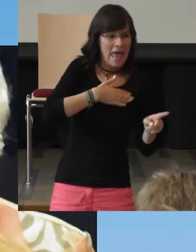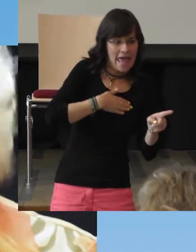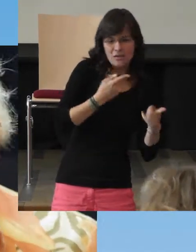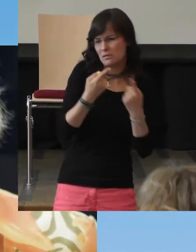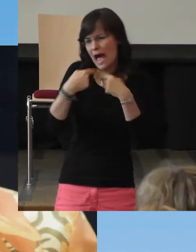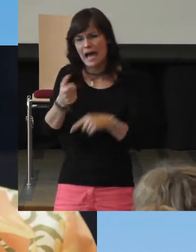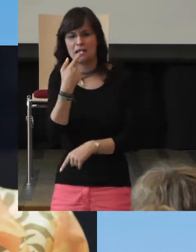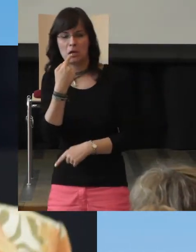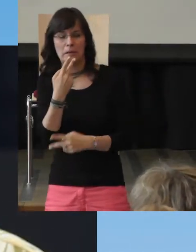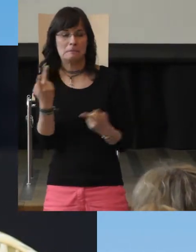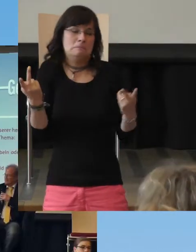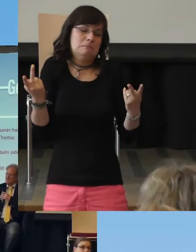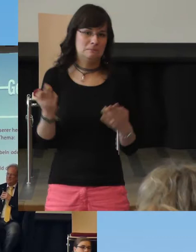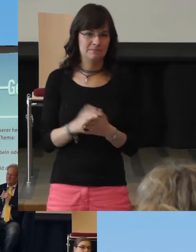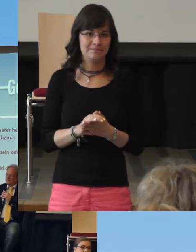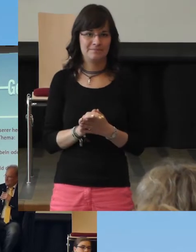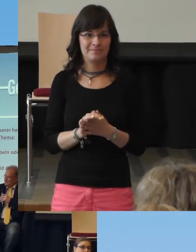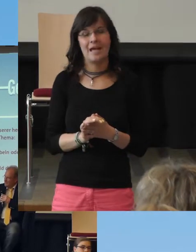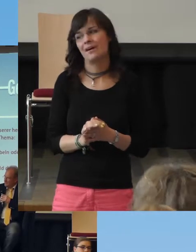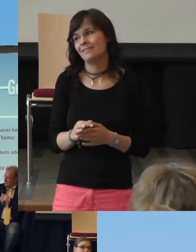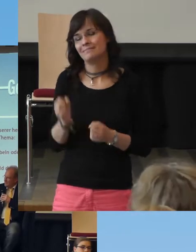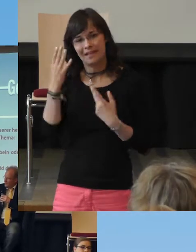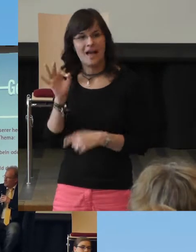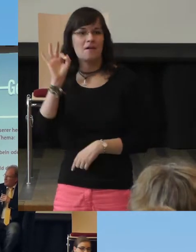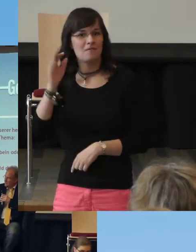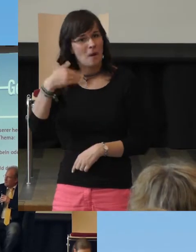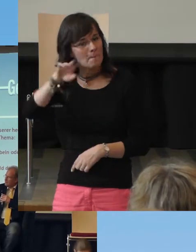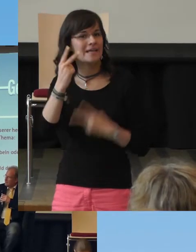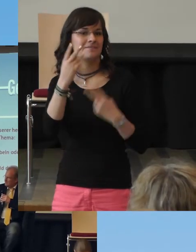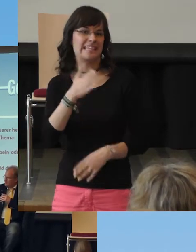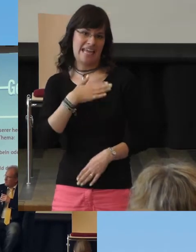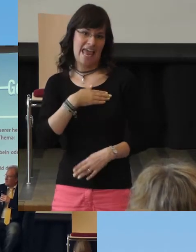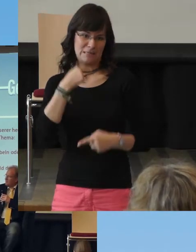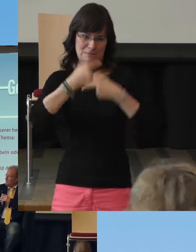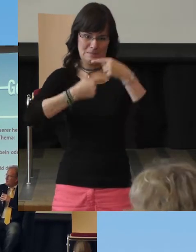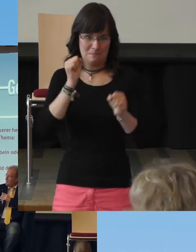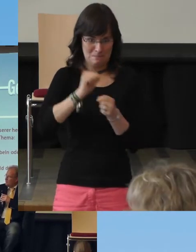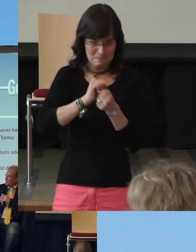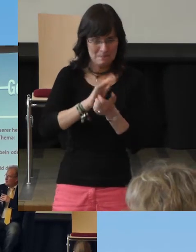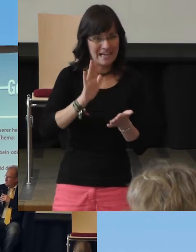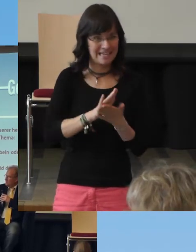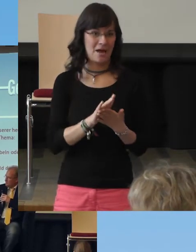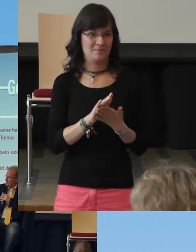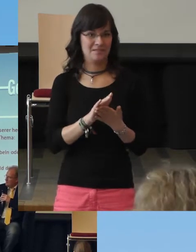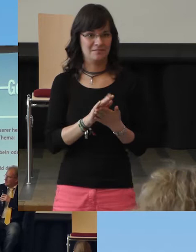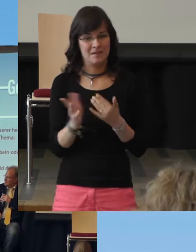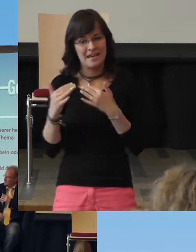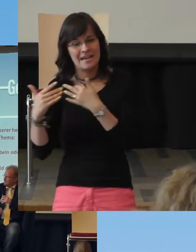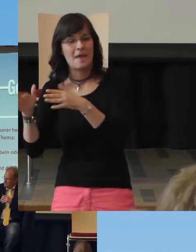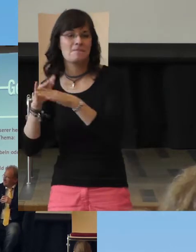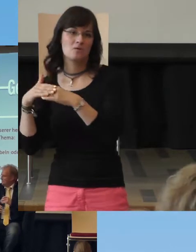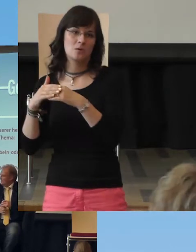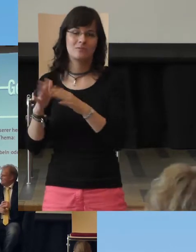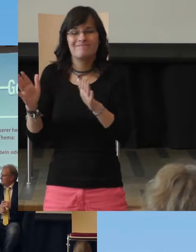erstmal ist natürlich logischerweise das Herz wichtiger wenn Sie natürlich noch viele Medikamente einnehmen ist es noch schwieriger herauszufinden welche Kombination dahinter